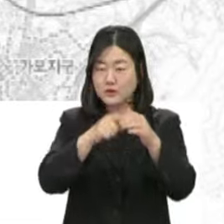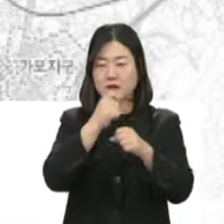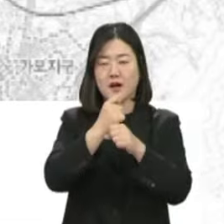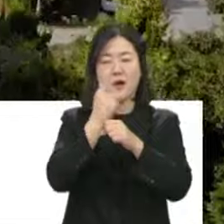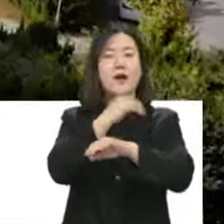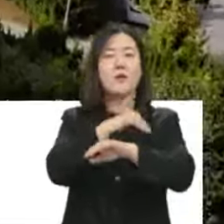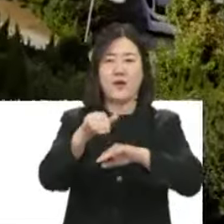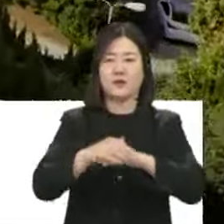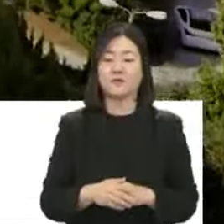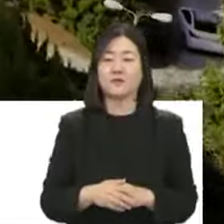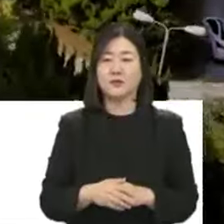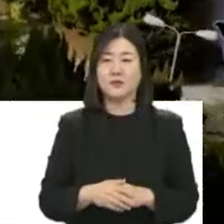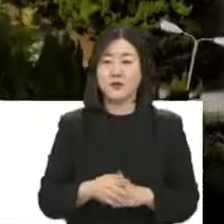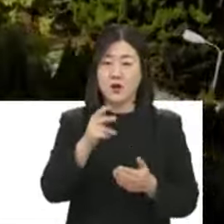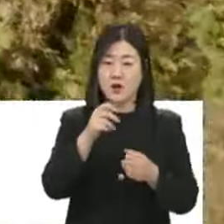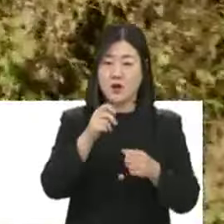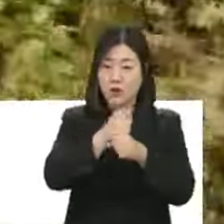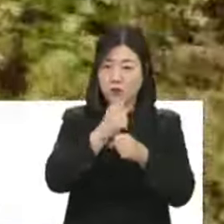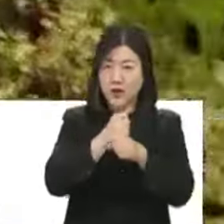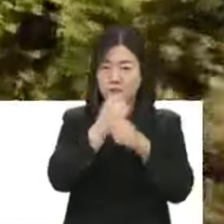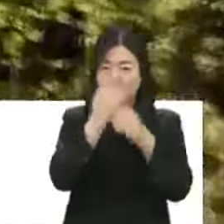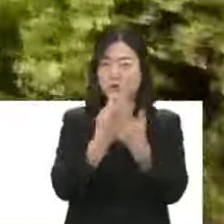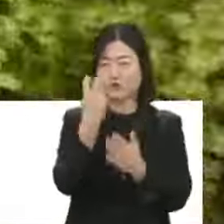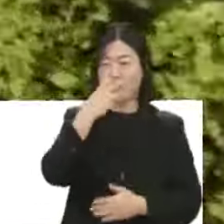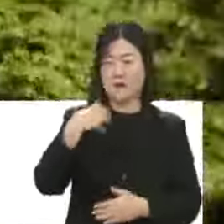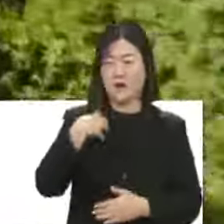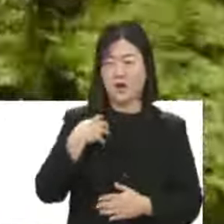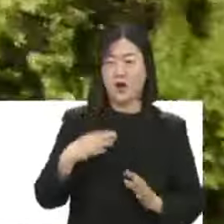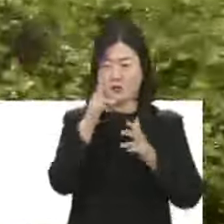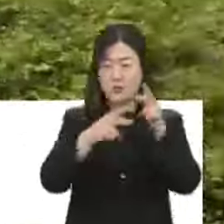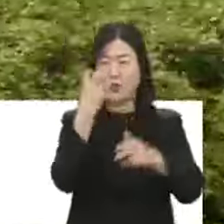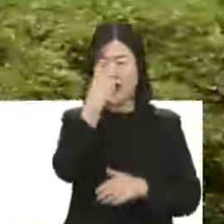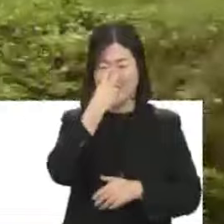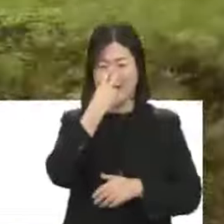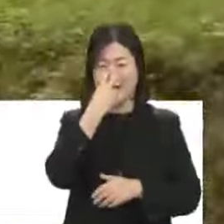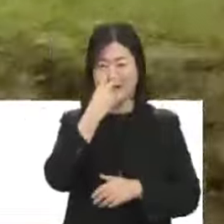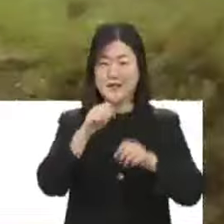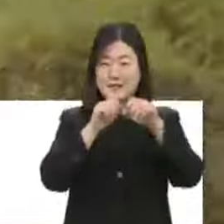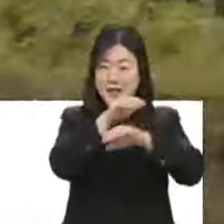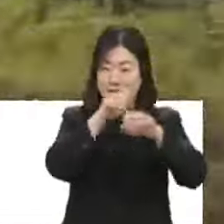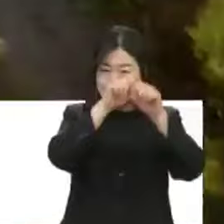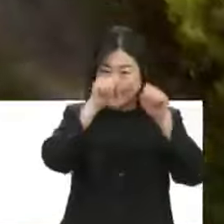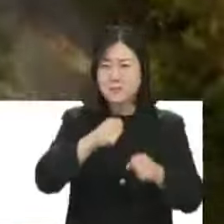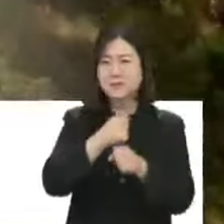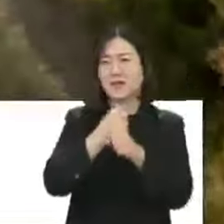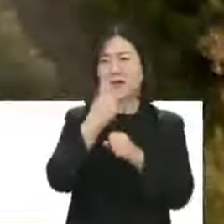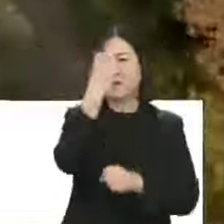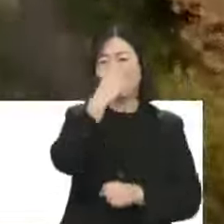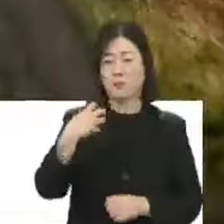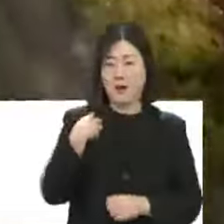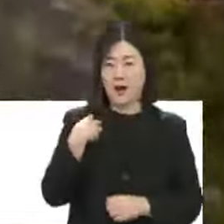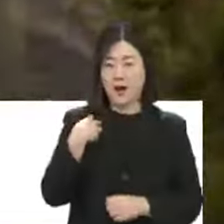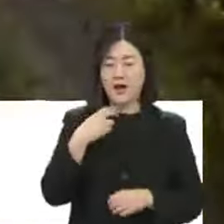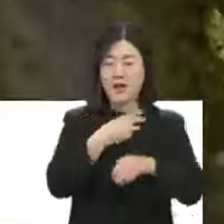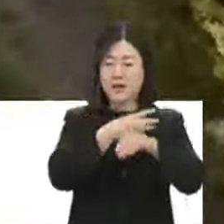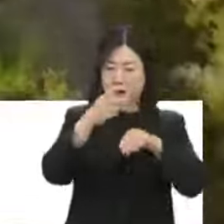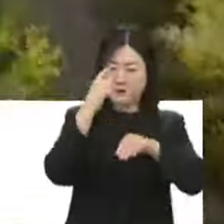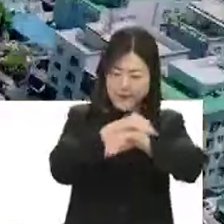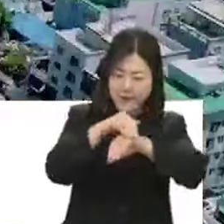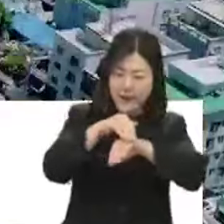있습니다 여기에 공사 전반 감리 역할을 맞는 건설 사업 관리 용역 차량 시스템 제작 감독 용역 트램